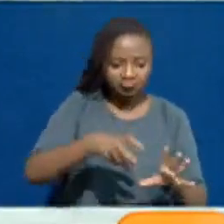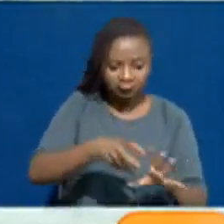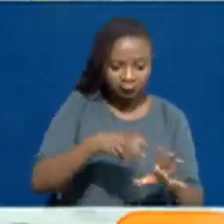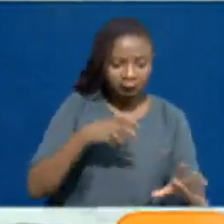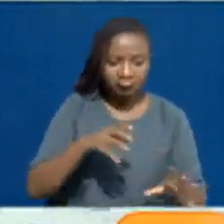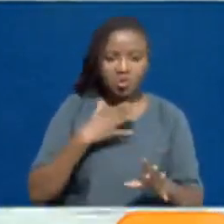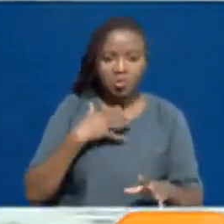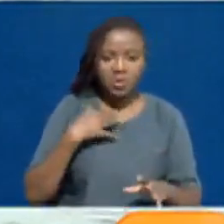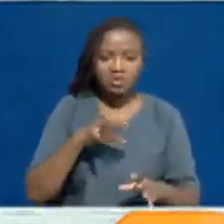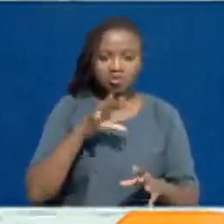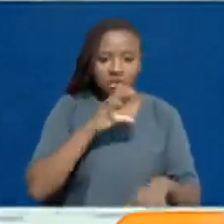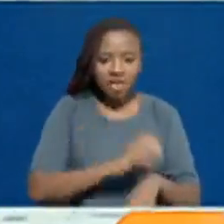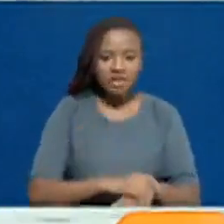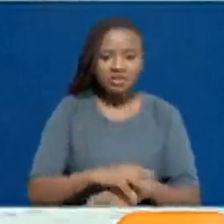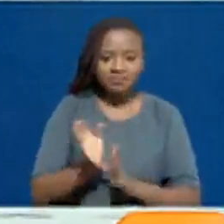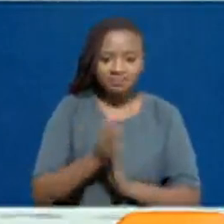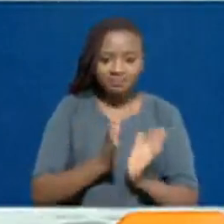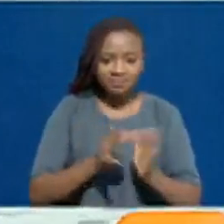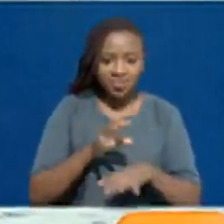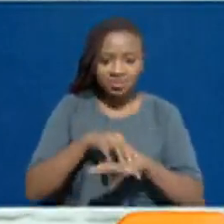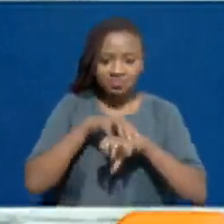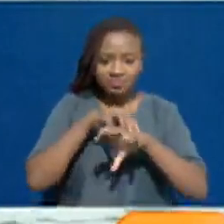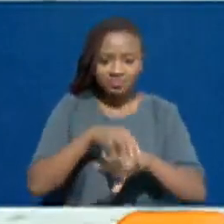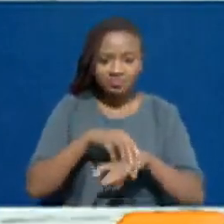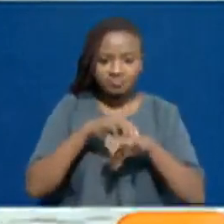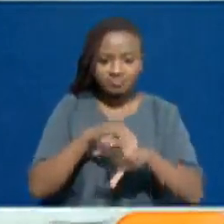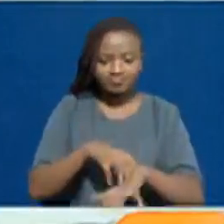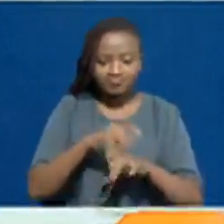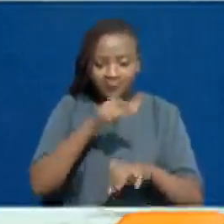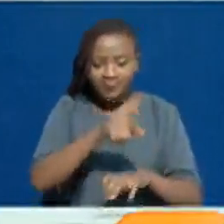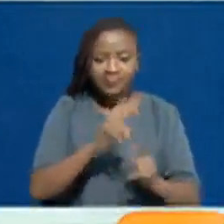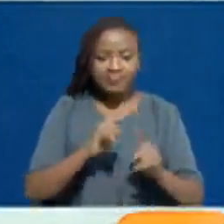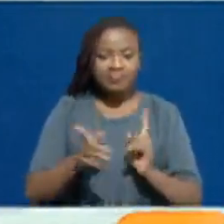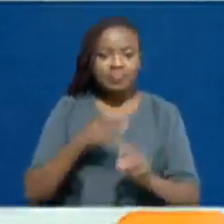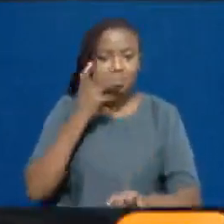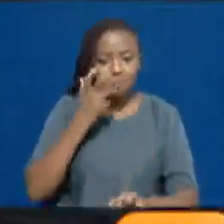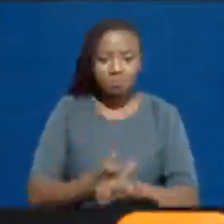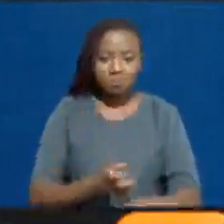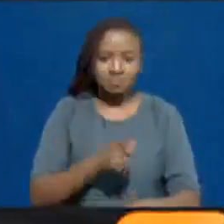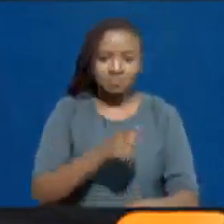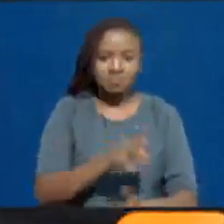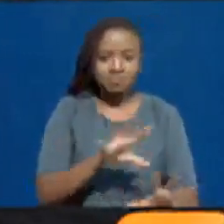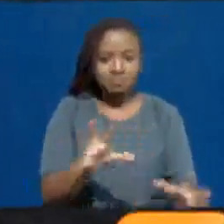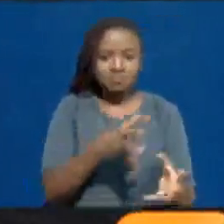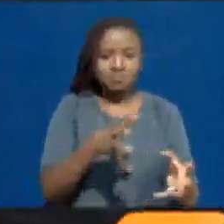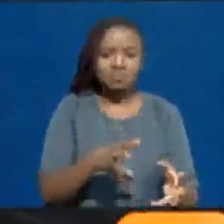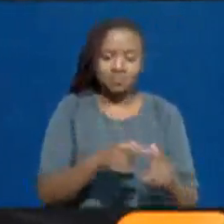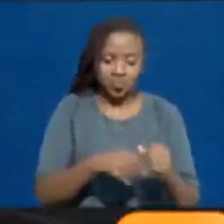Hujui kuvunja corals, kumbe ndio samaki anapotea, pweza anapotea. Tulikuwa hatujui kama hiyo.